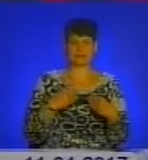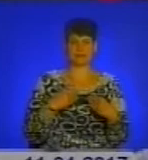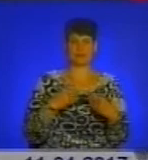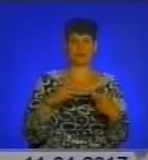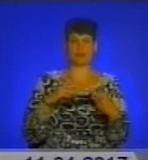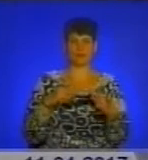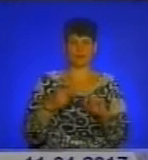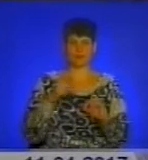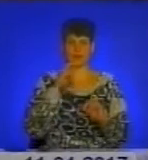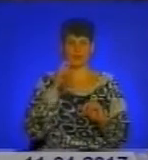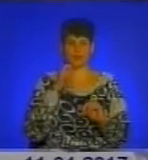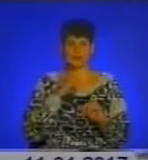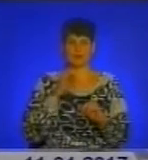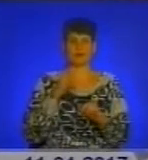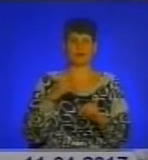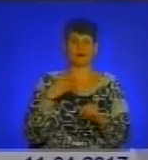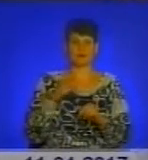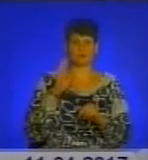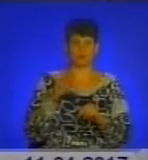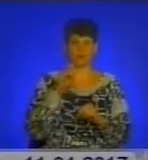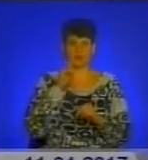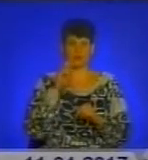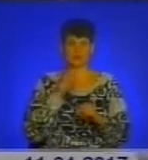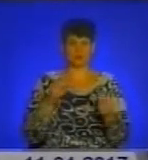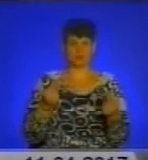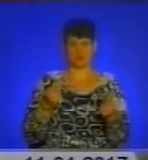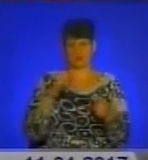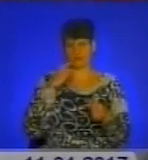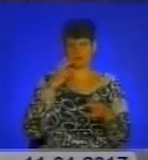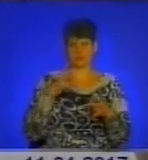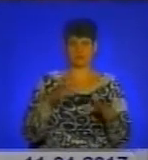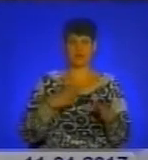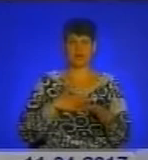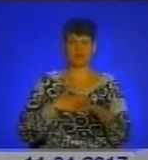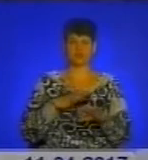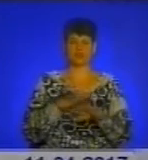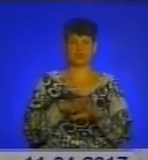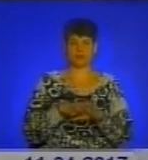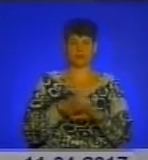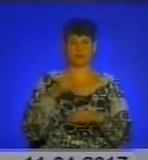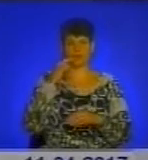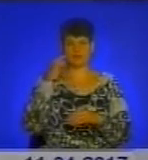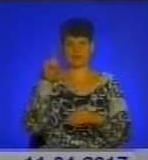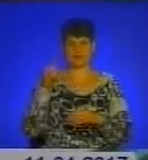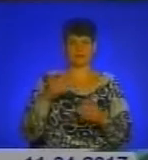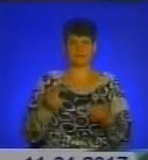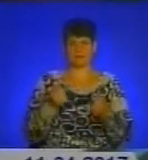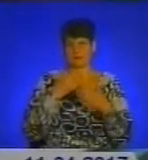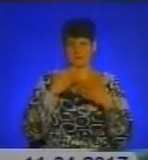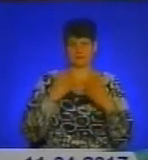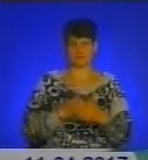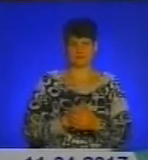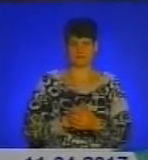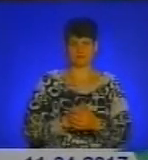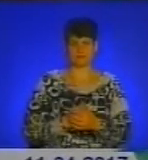банк на українських, а будуть українські капітали, але не Росія. Наші банки там в Росії, думаю, що ніхто їх не тримає.